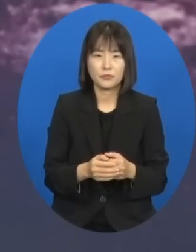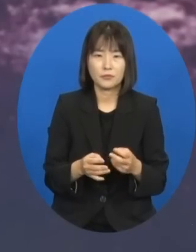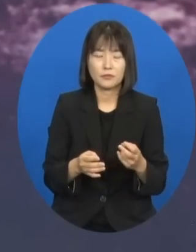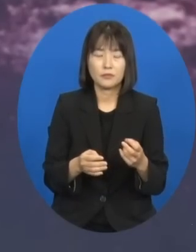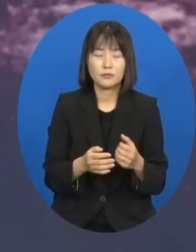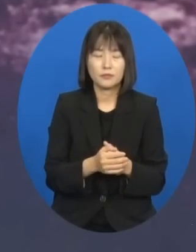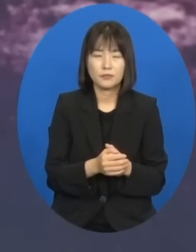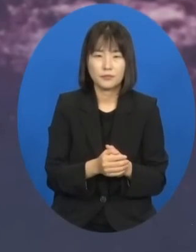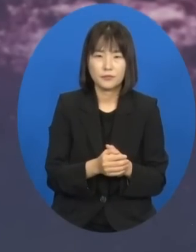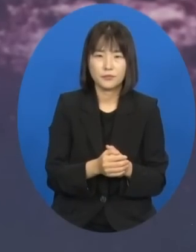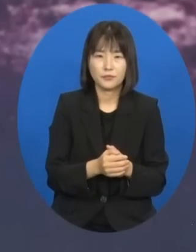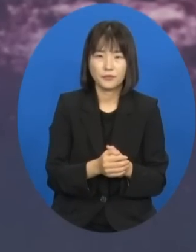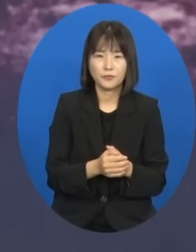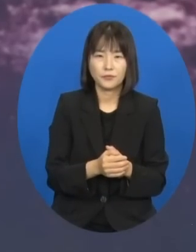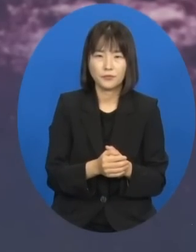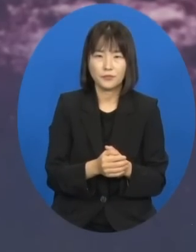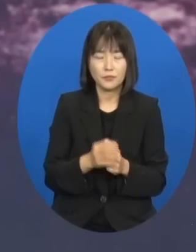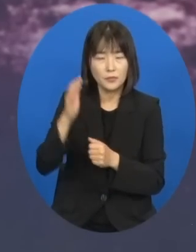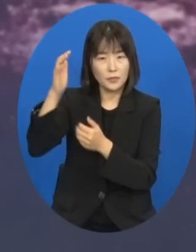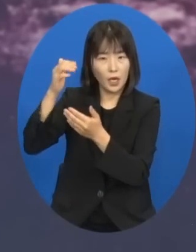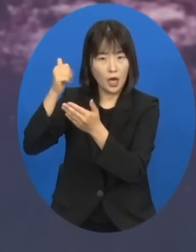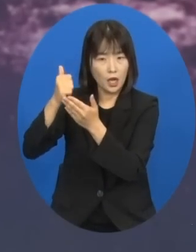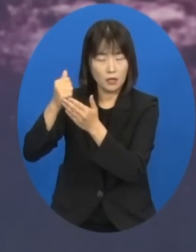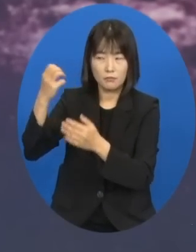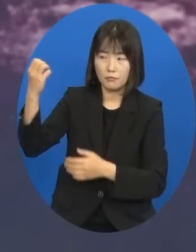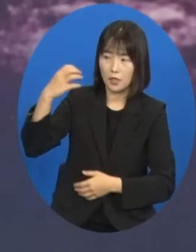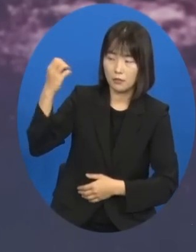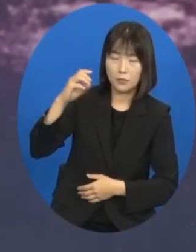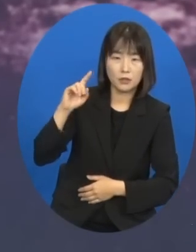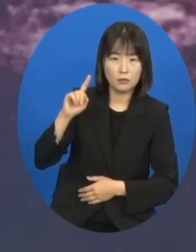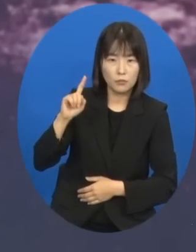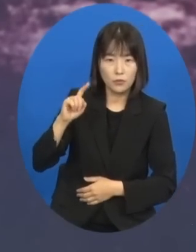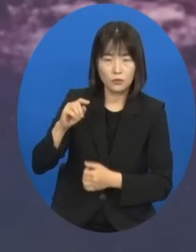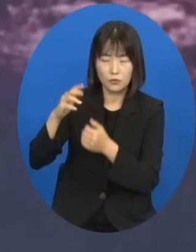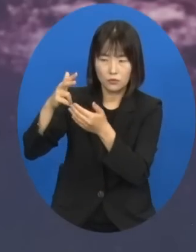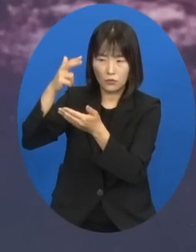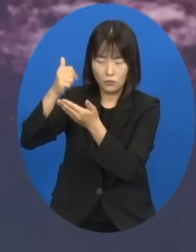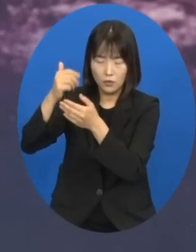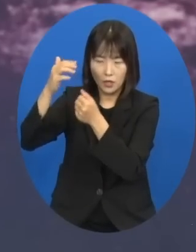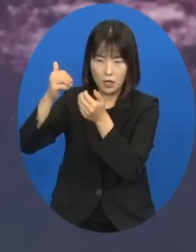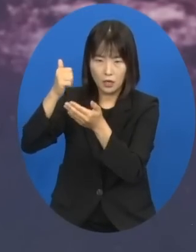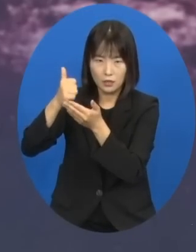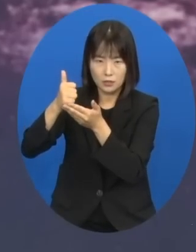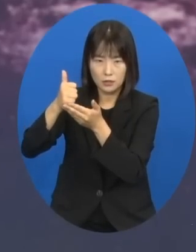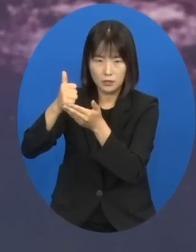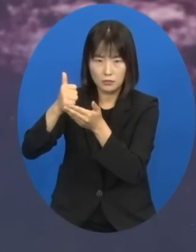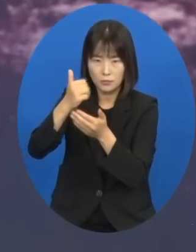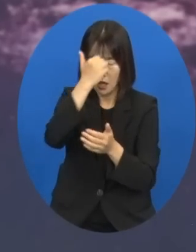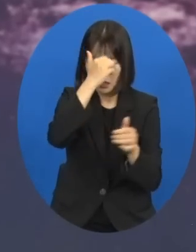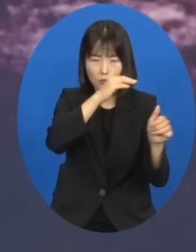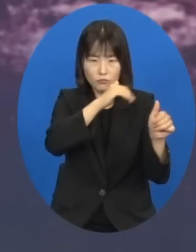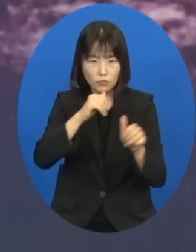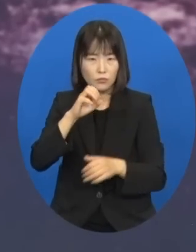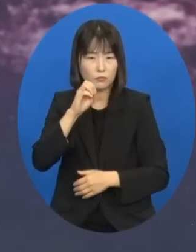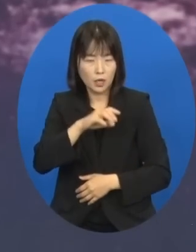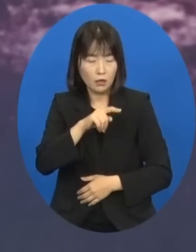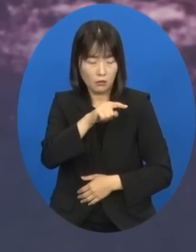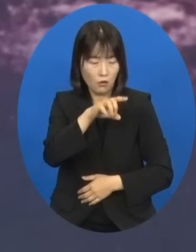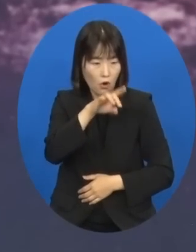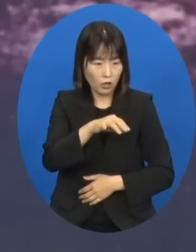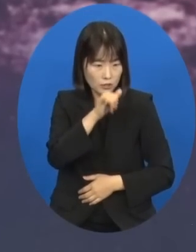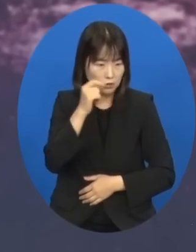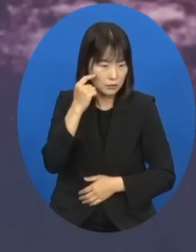돼요. 그러면서 하나님이 뭐라고 하시냐면 여호와 하나님이 아담을 부르시며 그에게 이르시되 내가 어디에